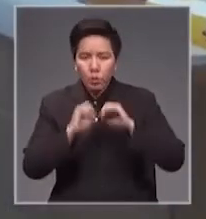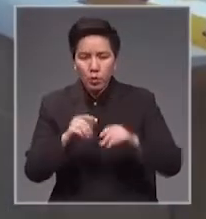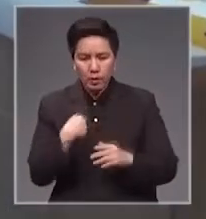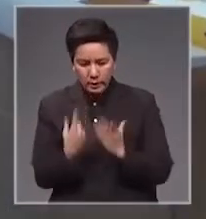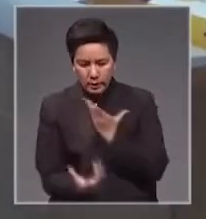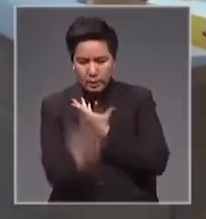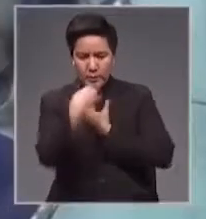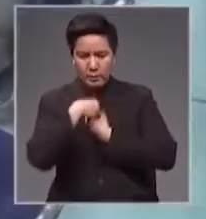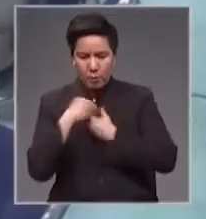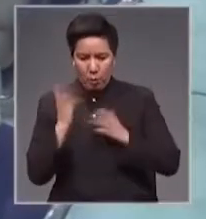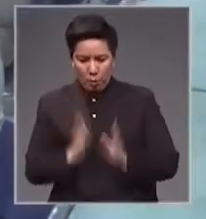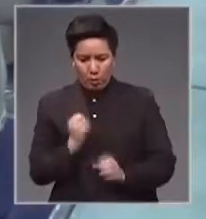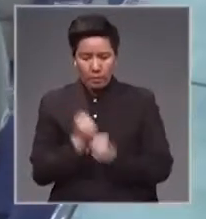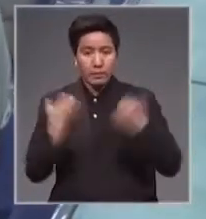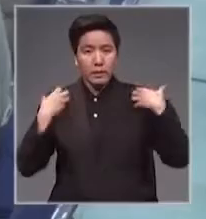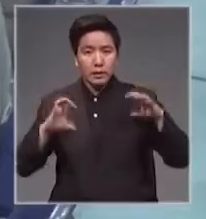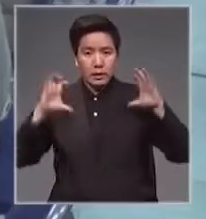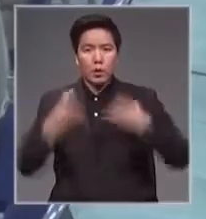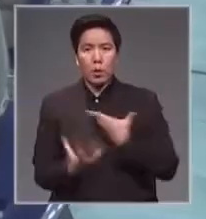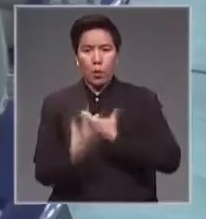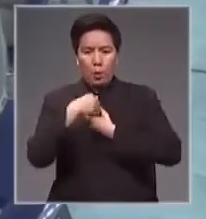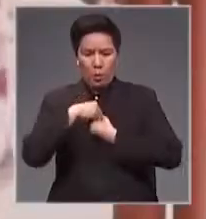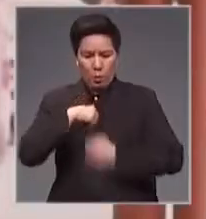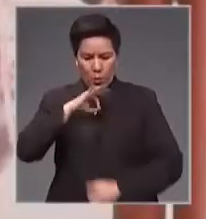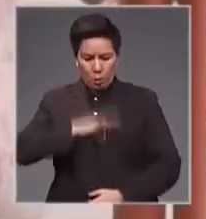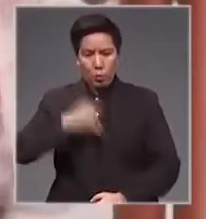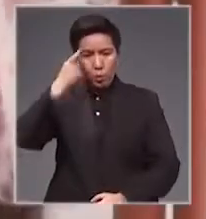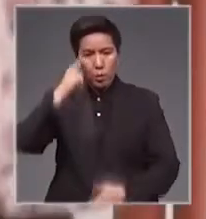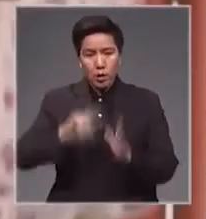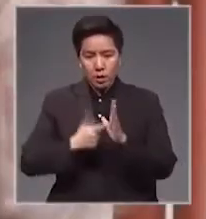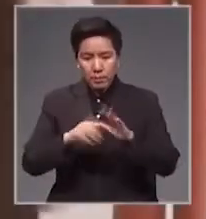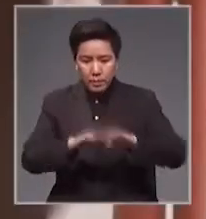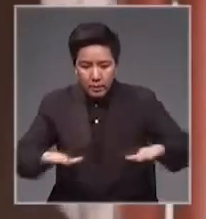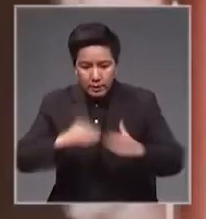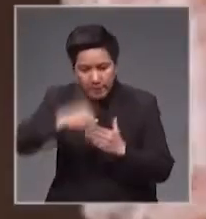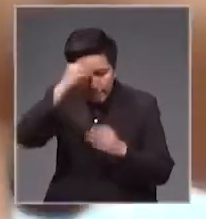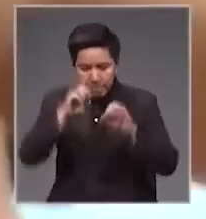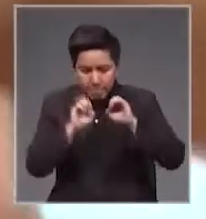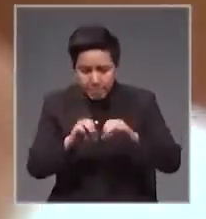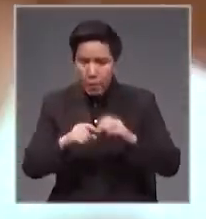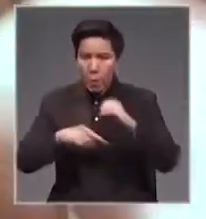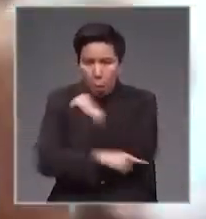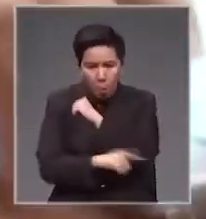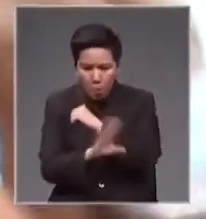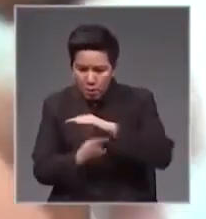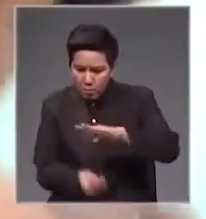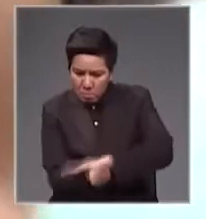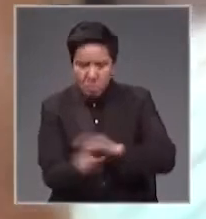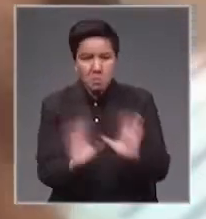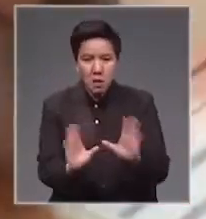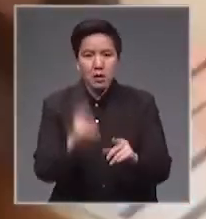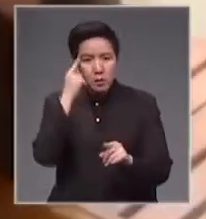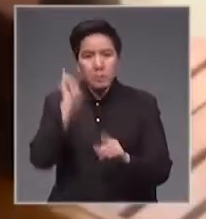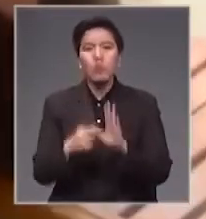การการสร้างจิตสำนึกให้กับทุกคนเริ่มแต่เยาวชนในระบบการศึกษาและการเป็นตัวอย่างที่ดีของคนในครอบครัว